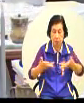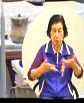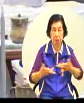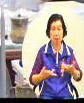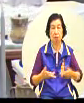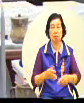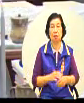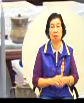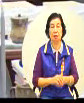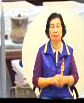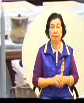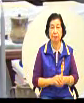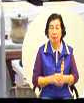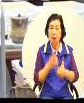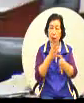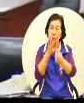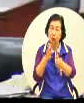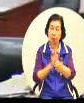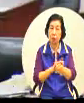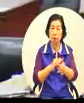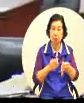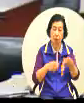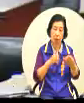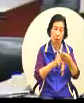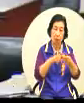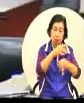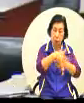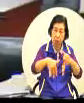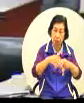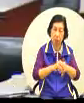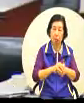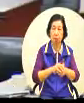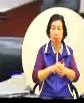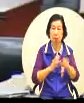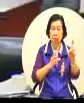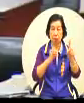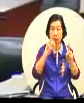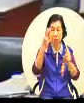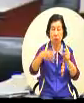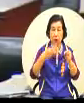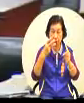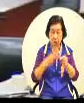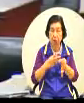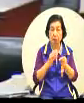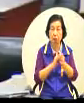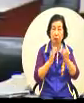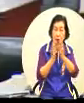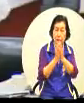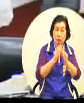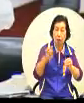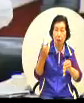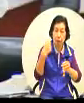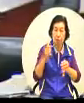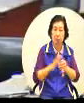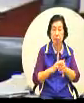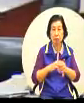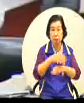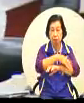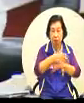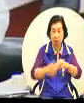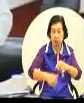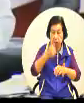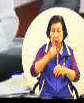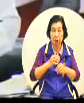我问主委，103年我们桃园县的乡长，我们桃园乡的秘书是谁？议员